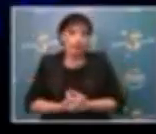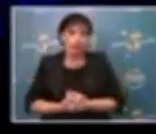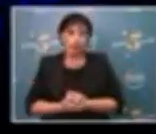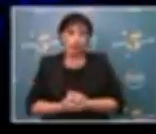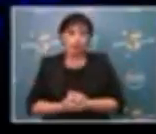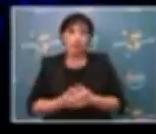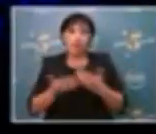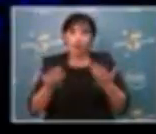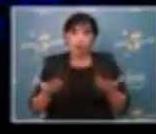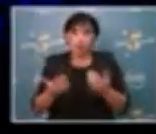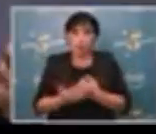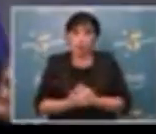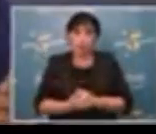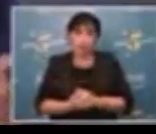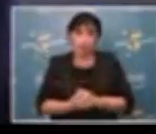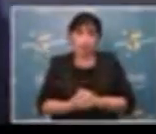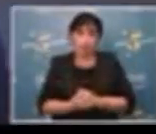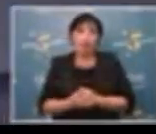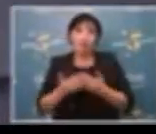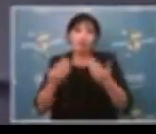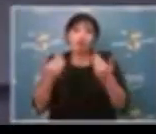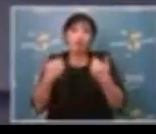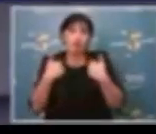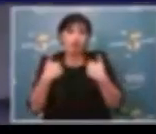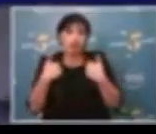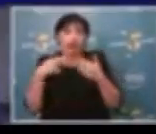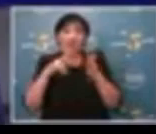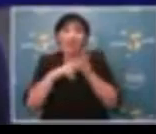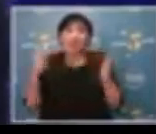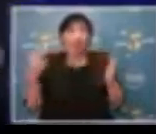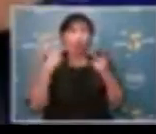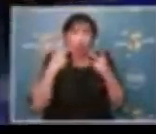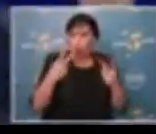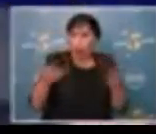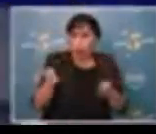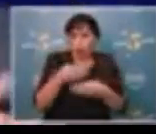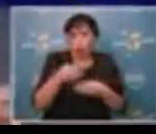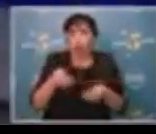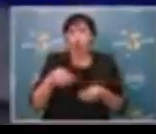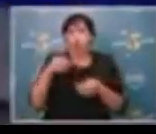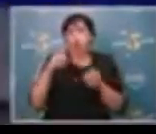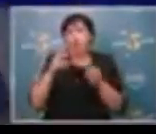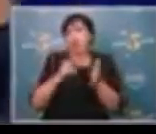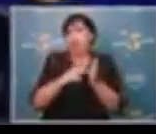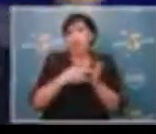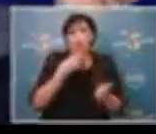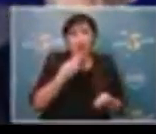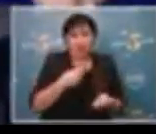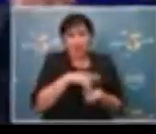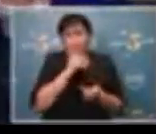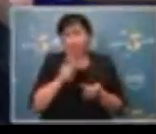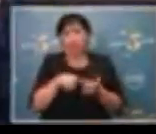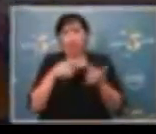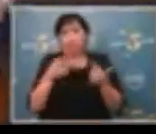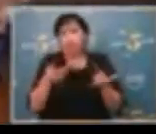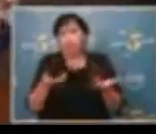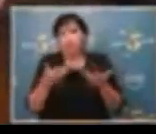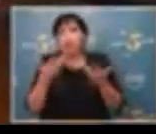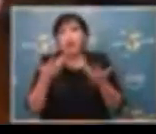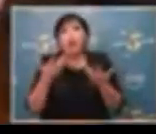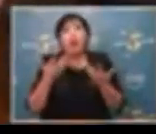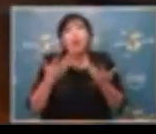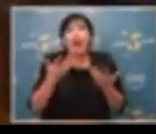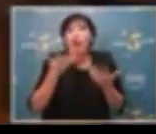E allora, io ho girato tutte le tecnologie, problema delle batterie, problema delle... ma ci vogliono le